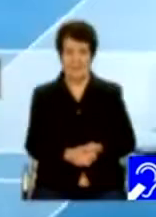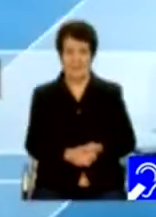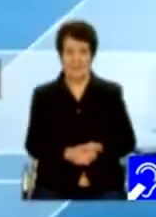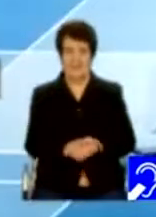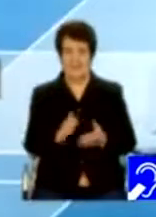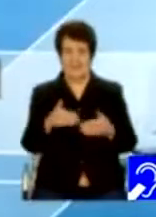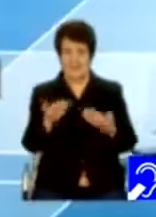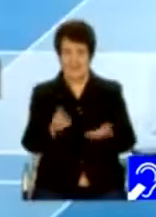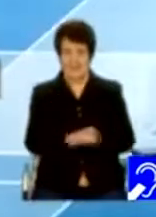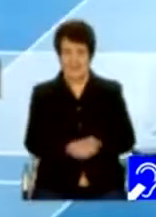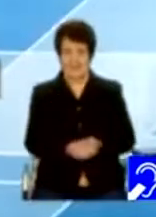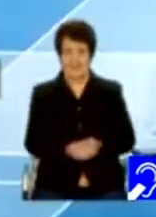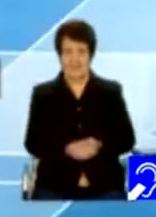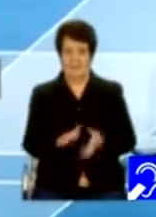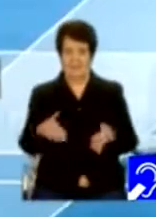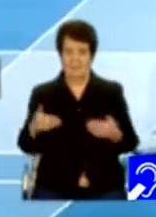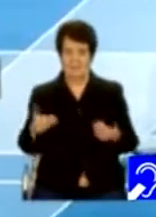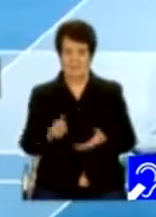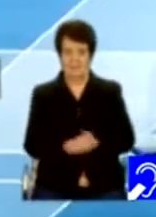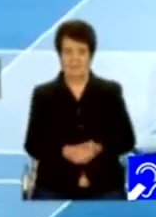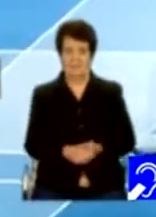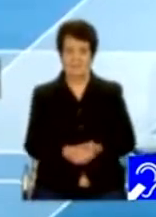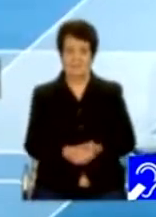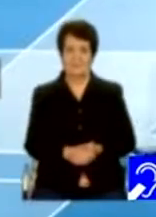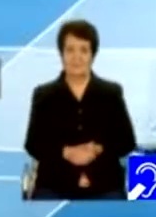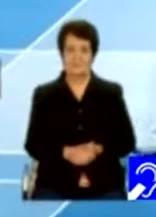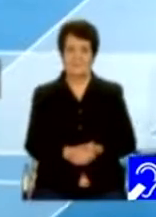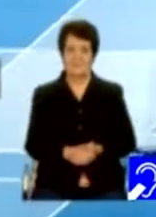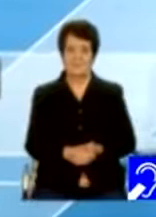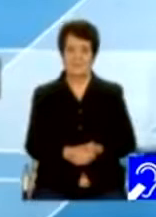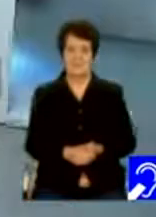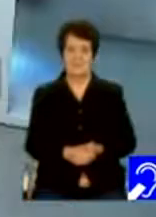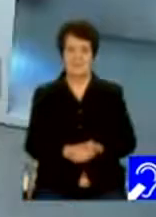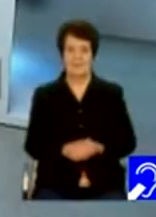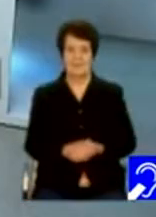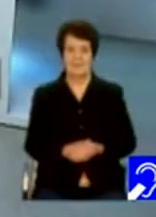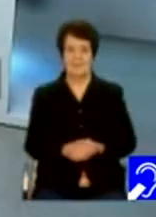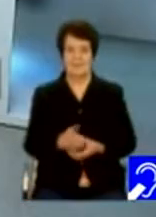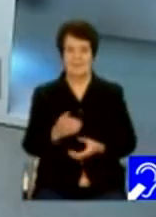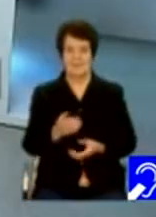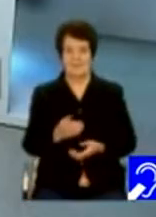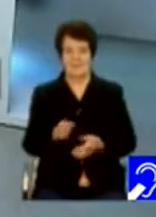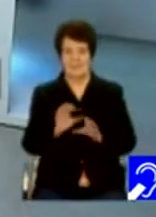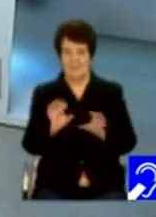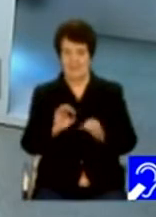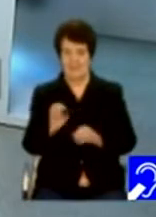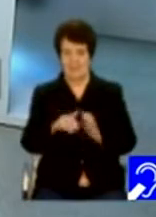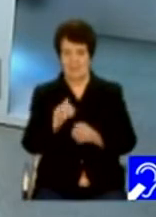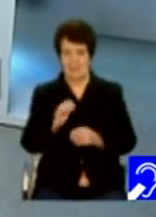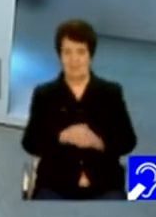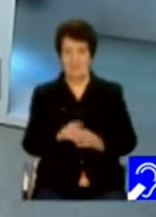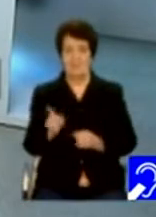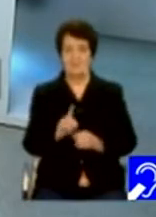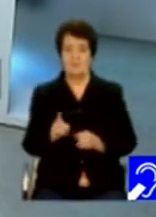lăsăm la sfârșit zilele astea cu prezentarea, începe de la doamna Grițco. Mă prezint eu pe mine sau prezint concurentul electoral? Puteți să vă și